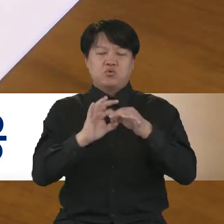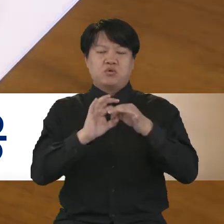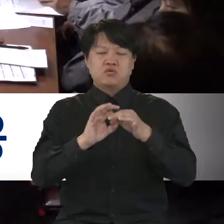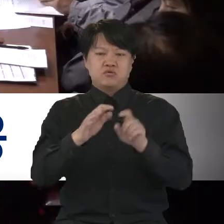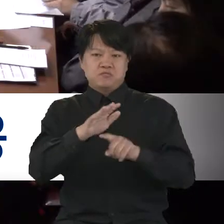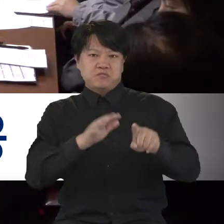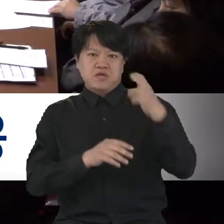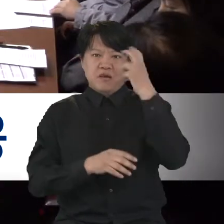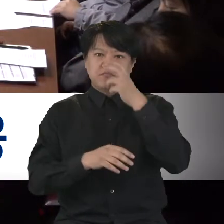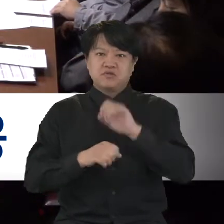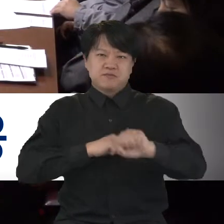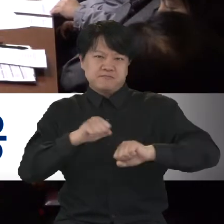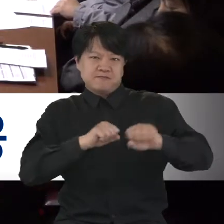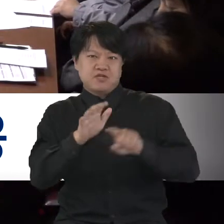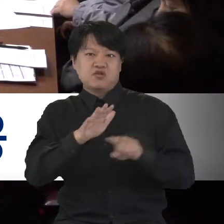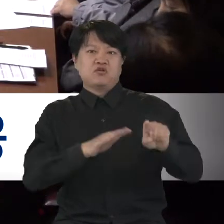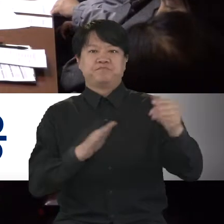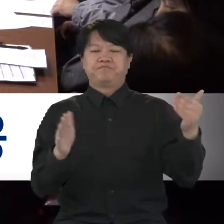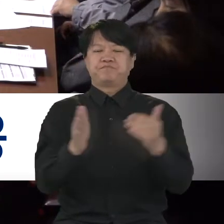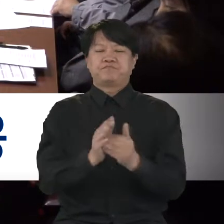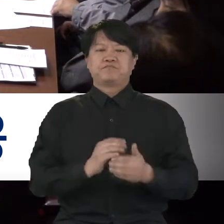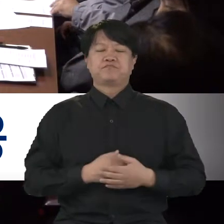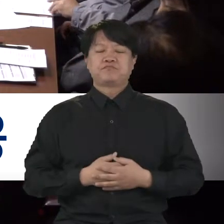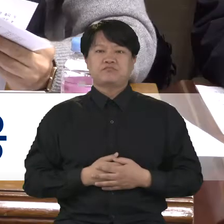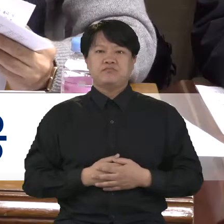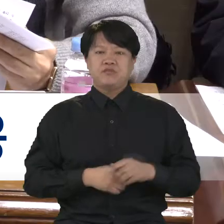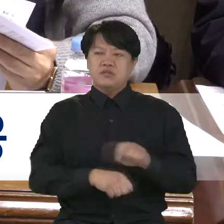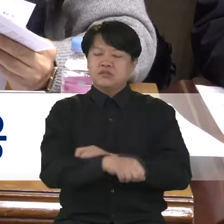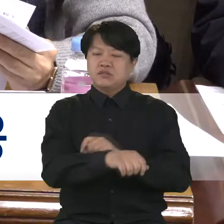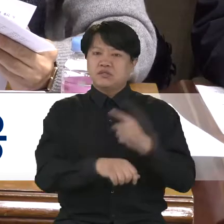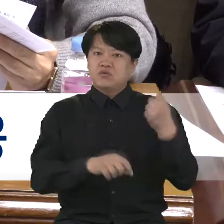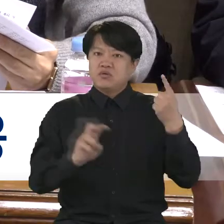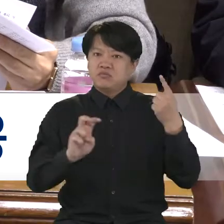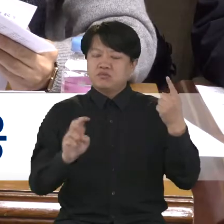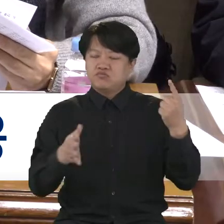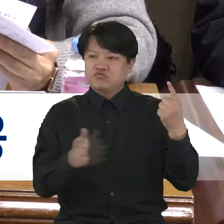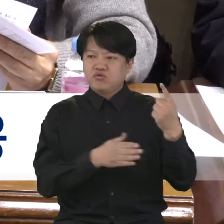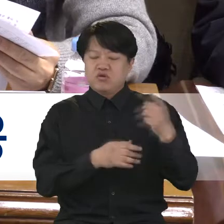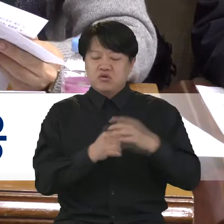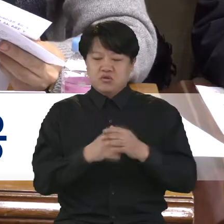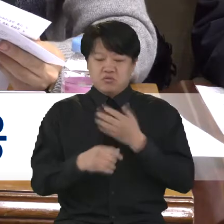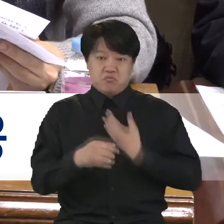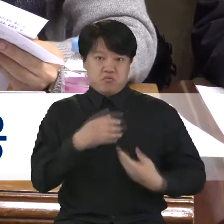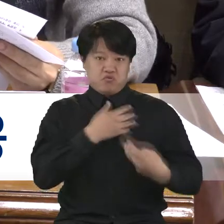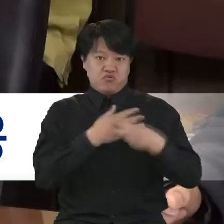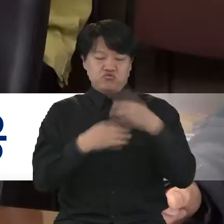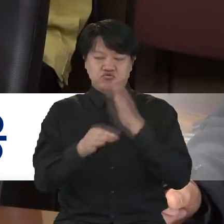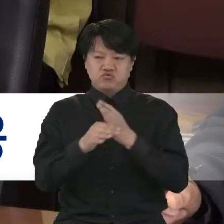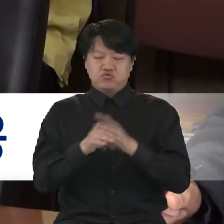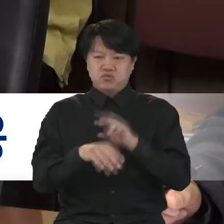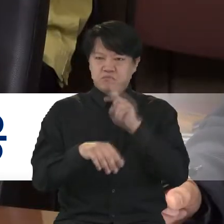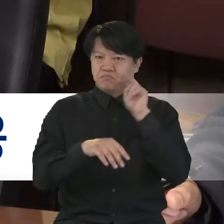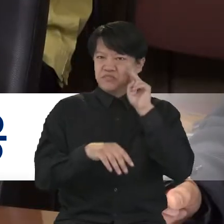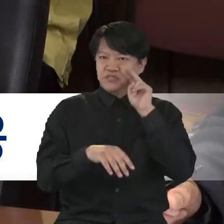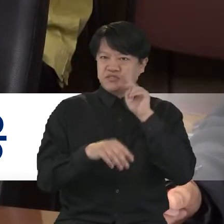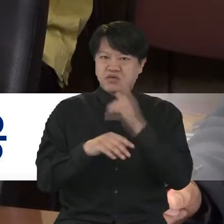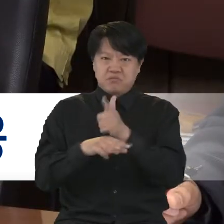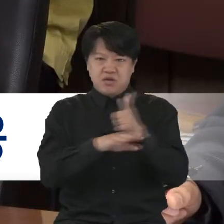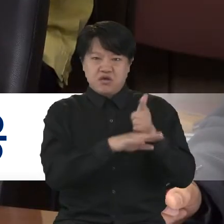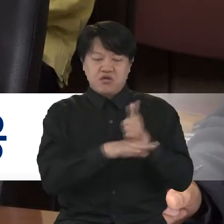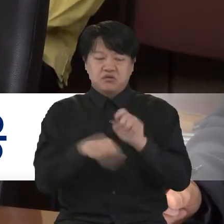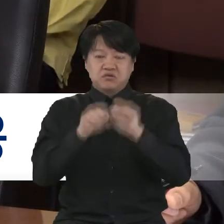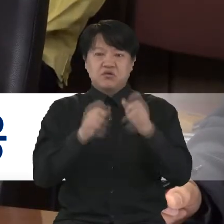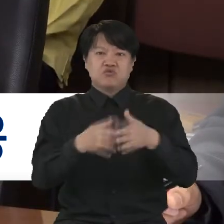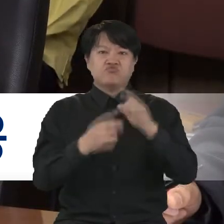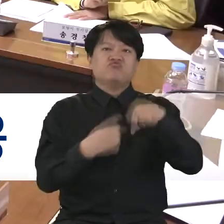감시 및 대응에 나섰습니다 특히 지난 20일부터 보건소를 중심으로 비상 방역 체계를 운영하고 있는 포항시